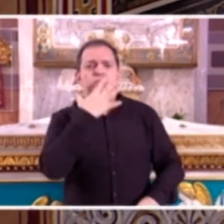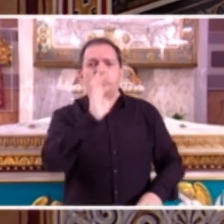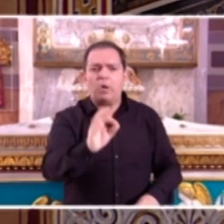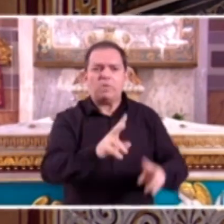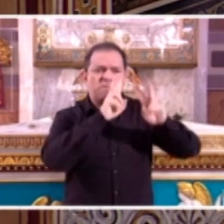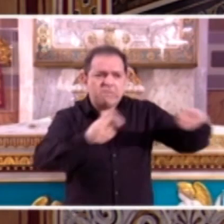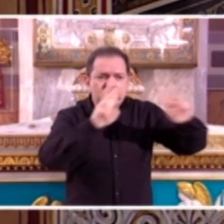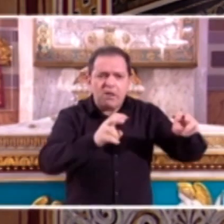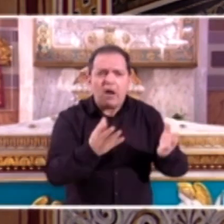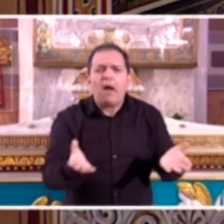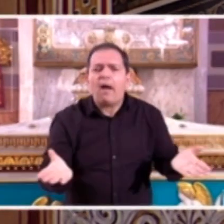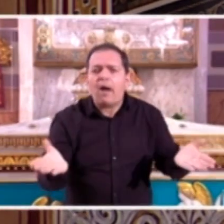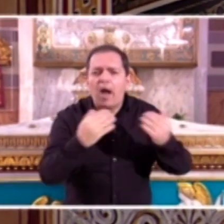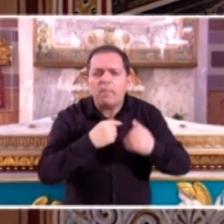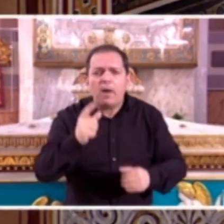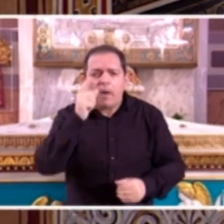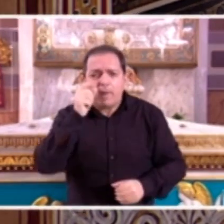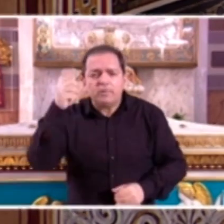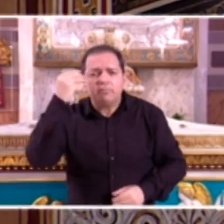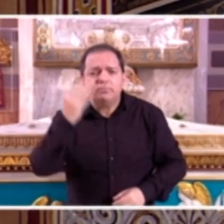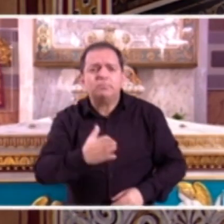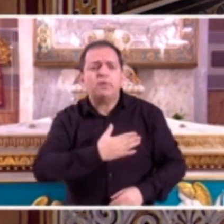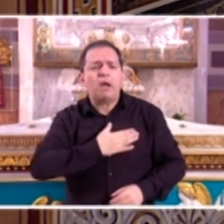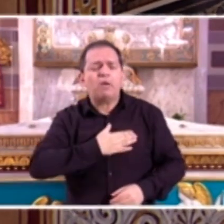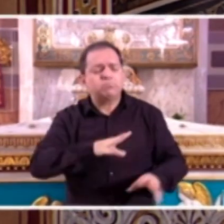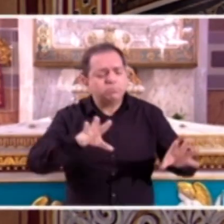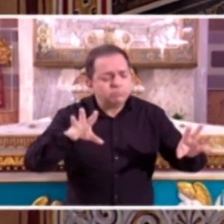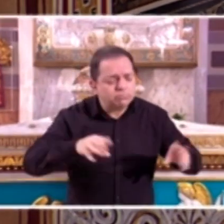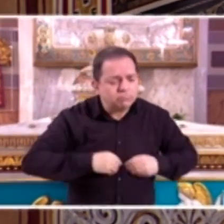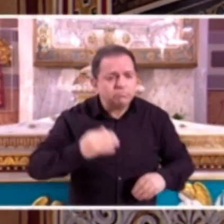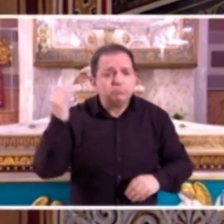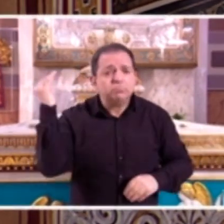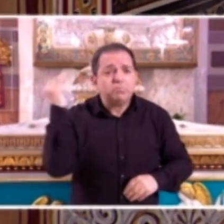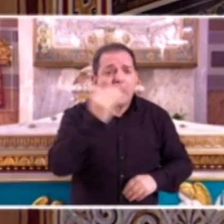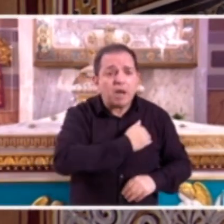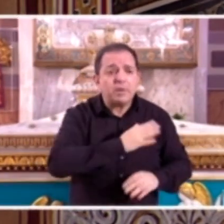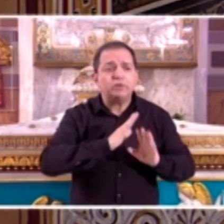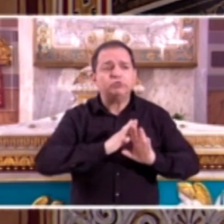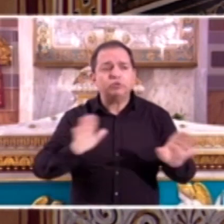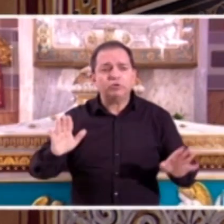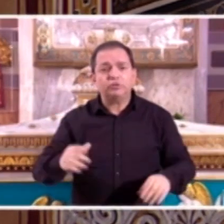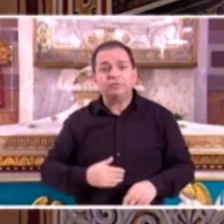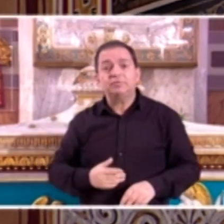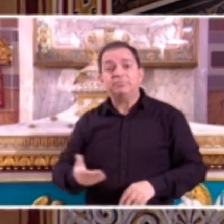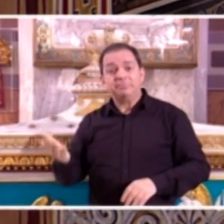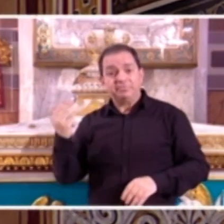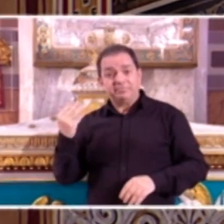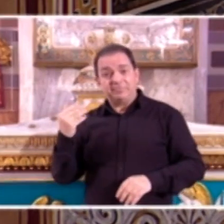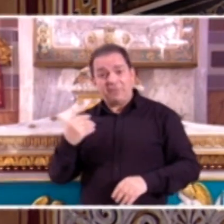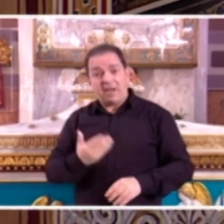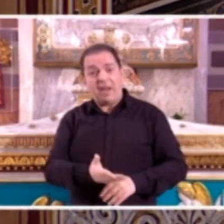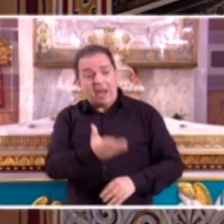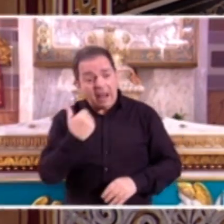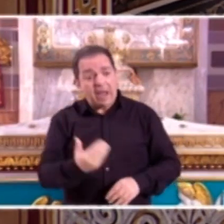τον κατεδίκασε. Τον αποκατέστησε στην δόξα που είχε και τον έκαμε